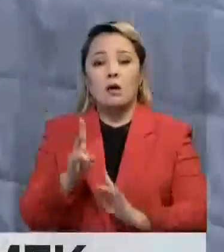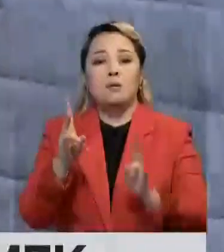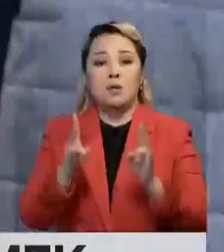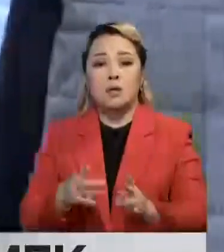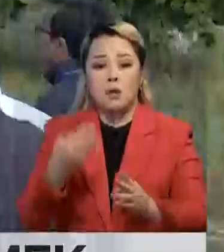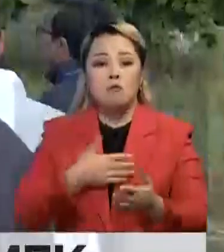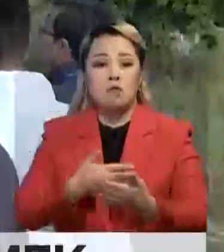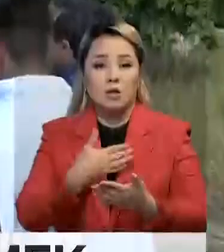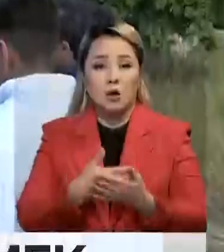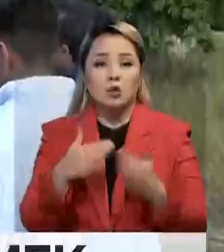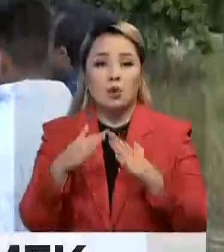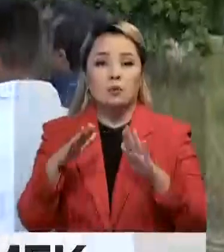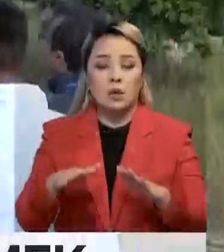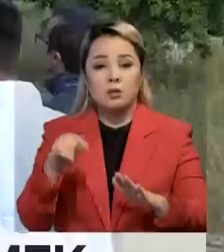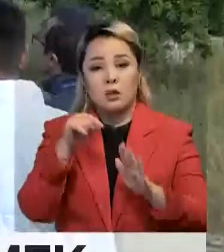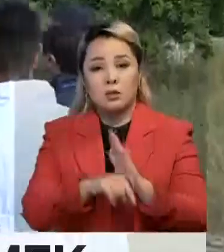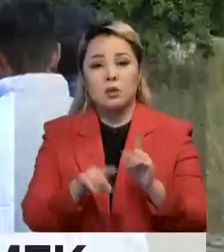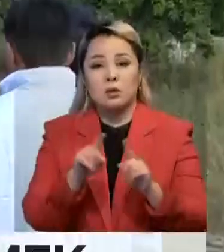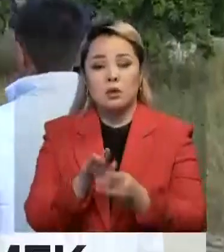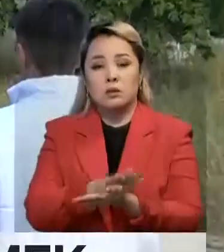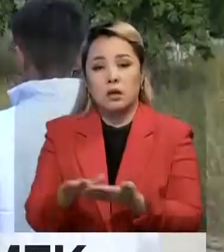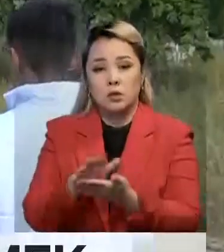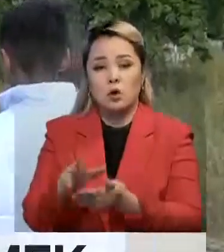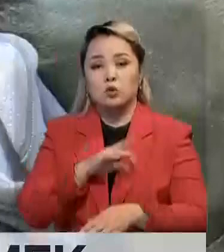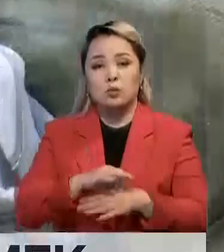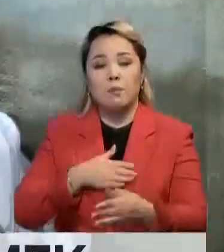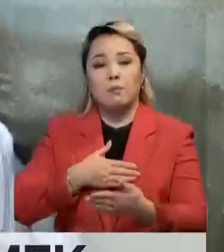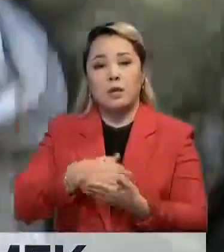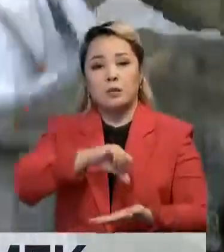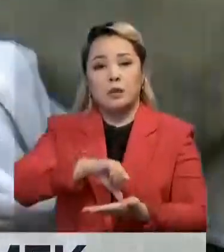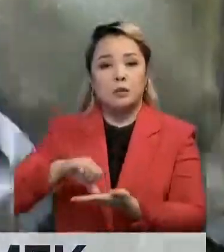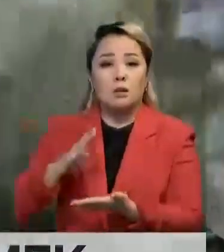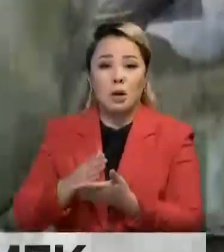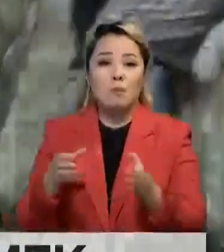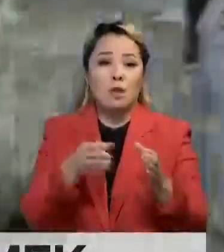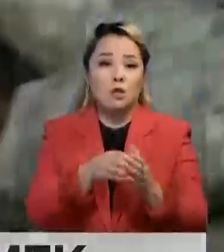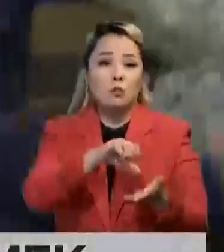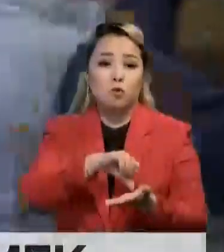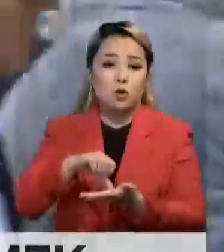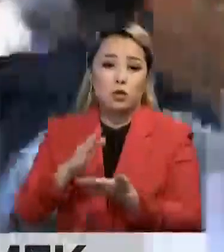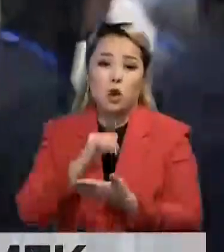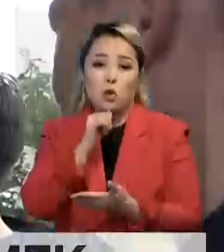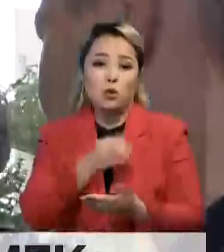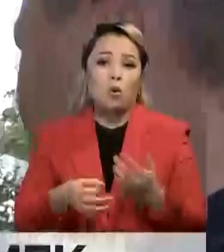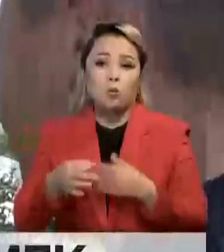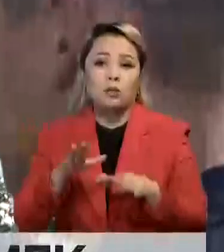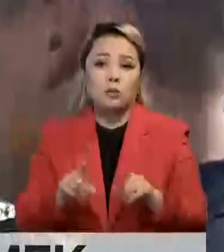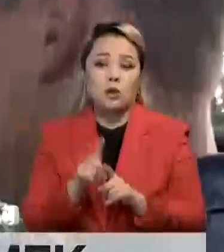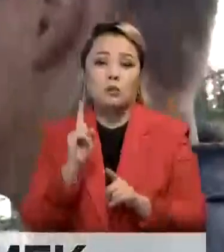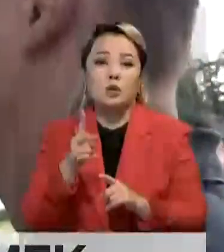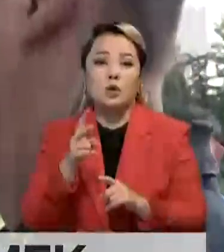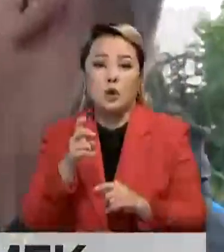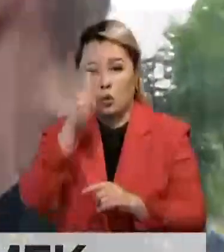бастап волонтерлар үйінділерді аршып, аумақты тазарту жұмыстарына белсене кіріскен. Партия мүшелері Қостанай өңіріне 1200 тоннадан